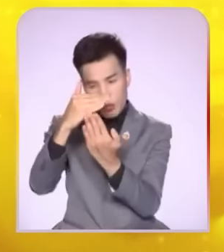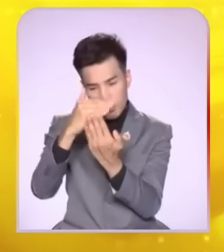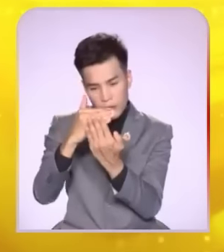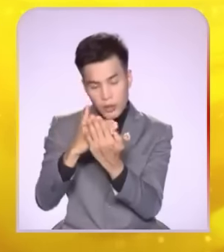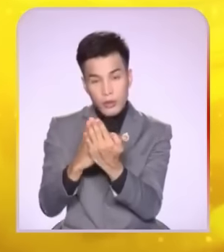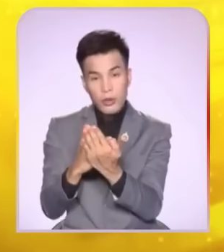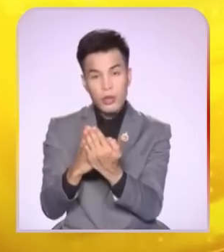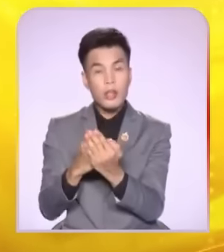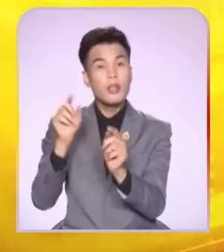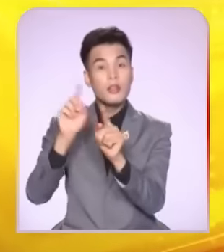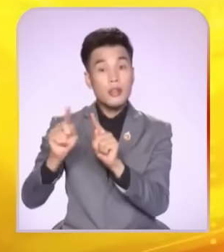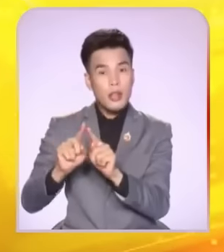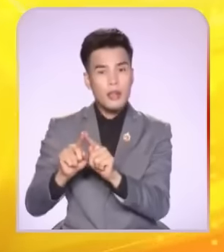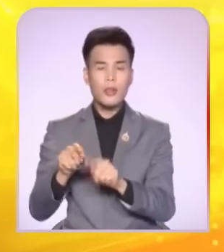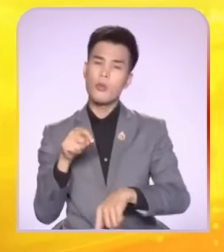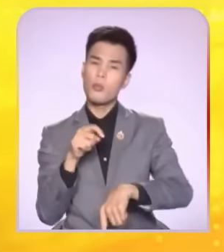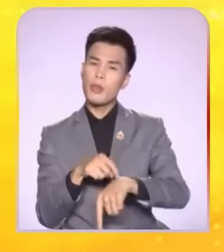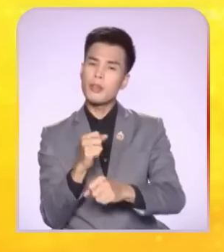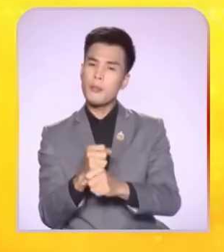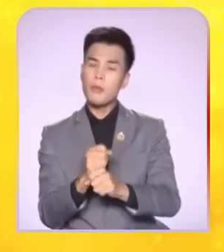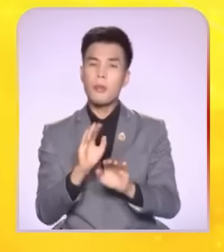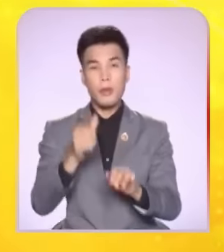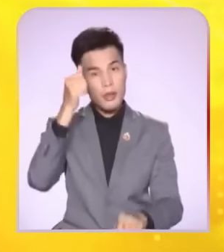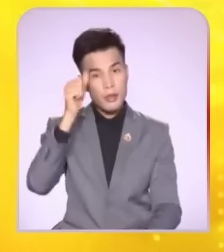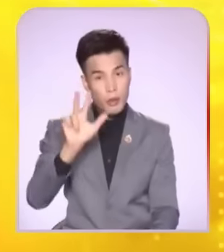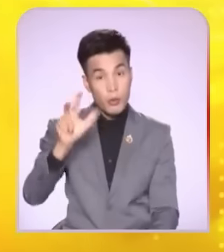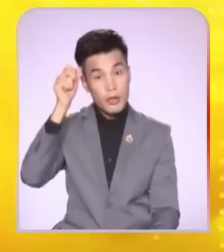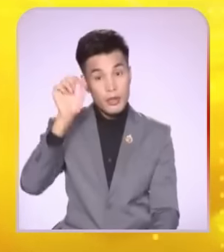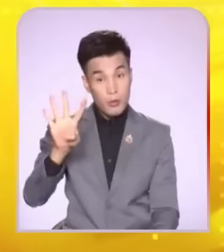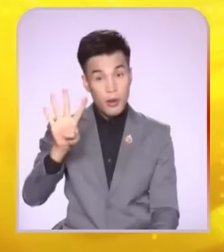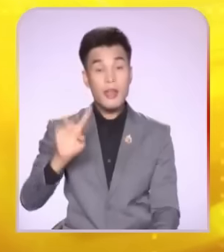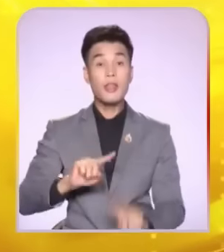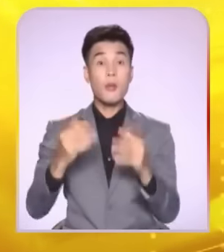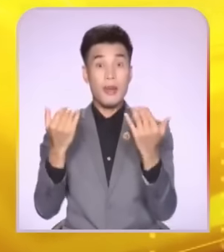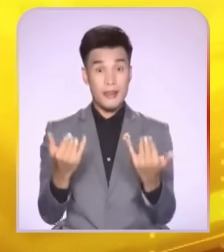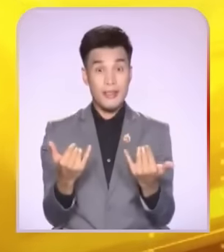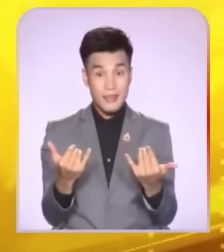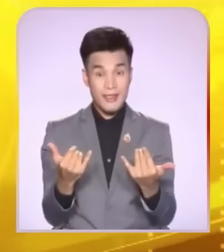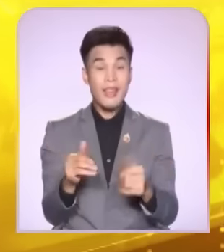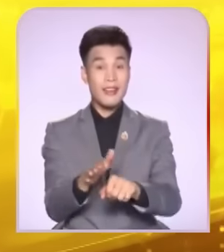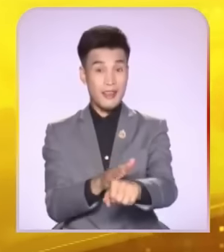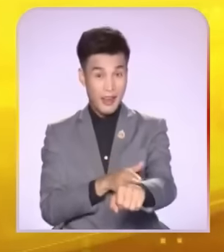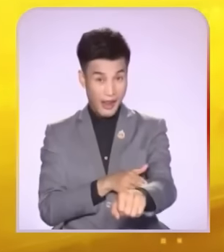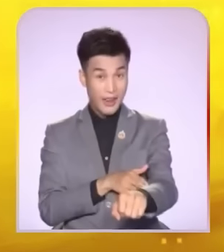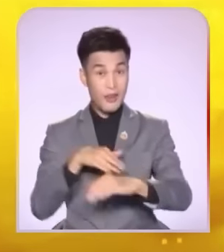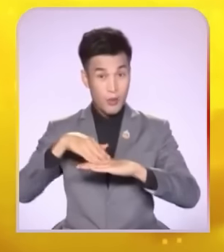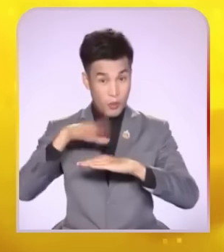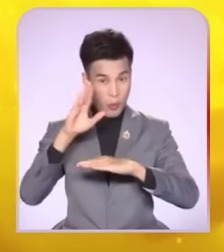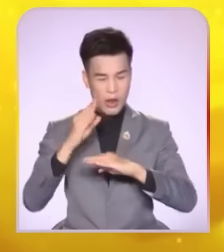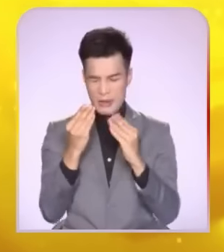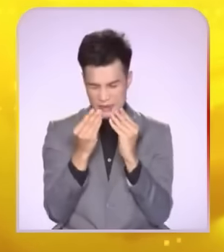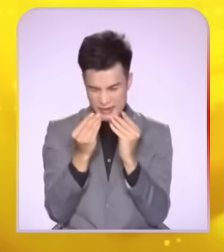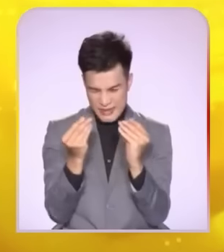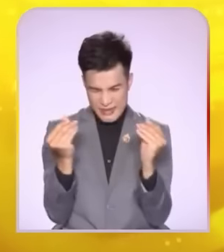การตรวจสอบคุณสมบัติแบบนี้จะใช้เวลาเนี่ยประมาณสัก 3-4 วันแต่สำหรับรอบนี้เนี่ยที่บอกว่านานกว่าปกติเนี่ยละ